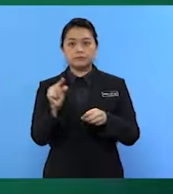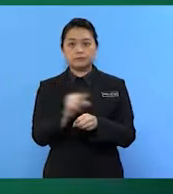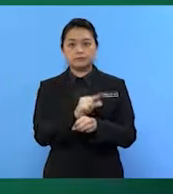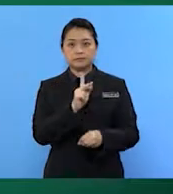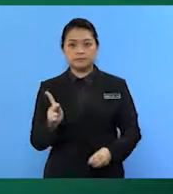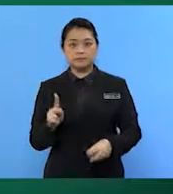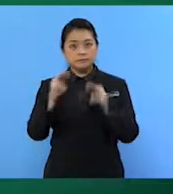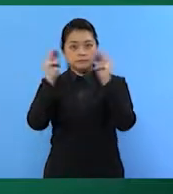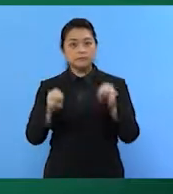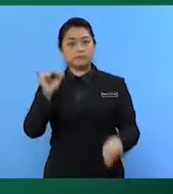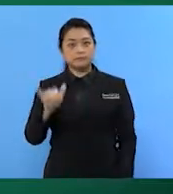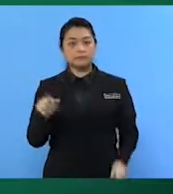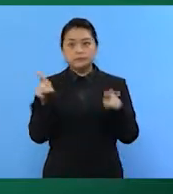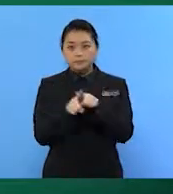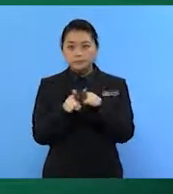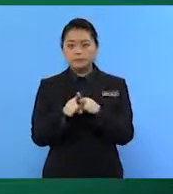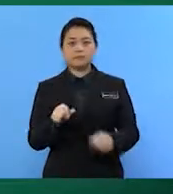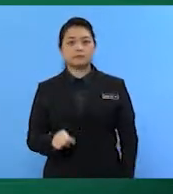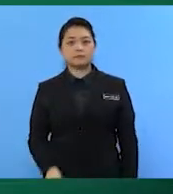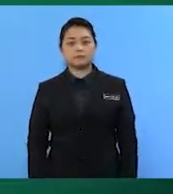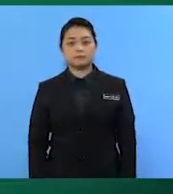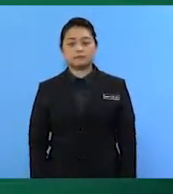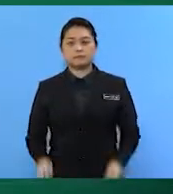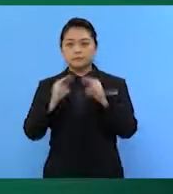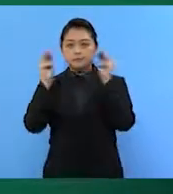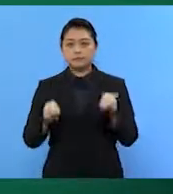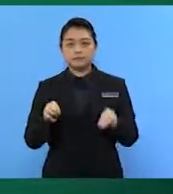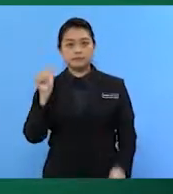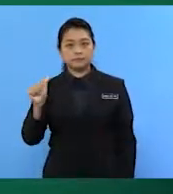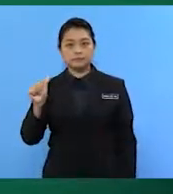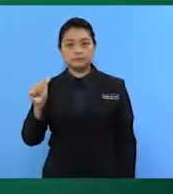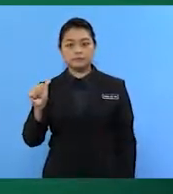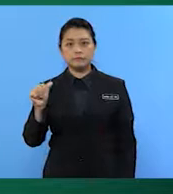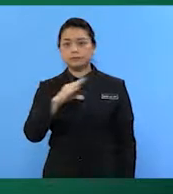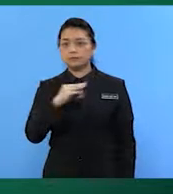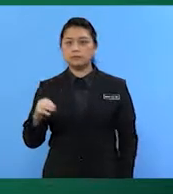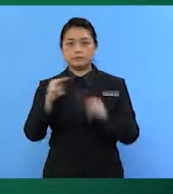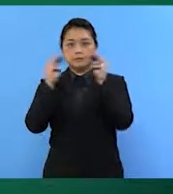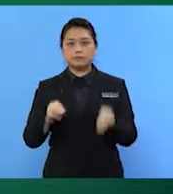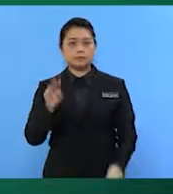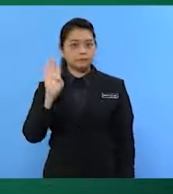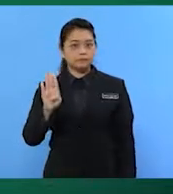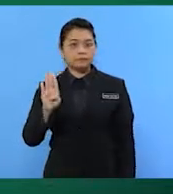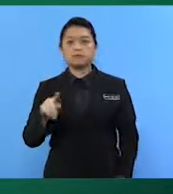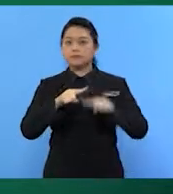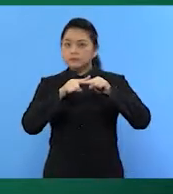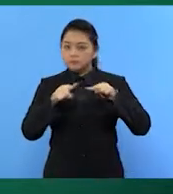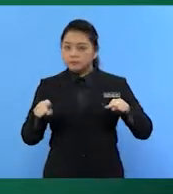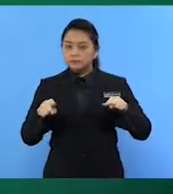menggunakan matriks yang sama, iaitu matriks A dan matriks B,